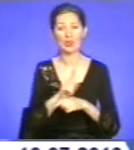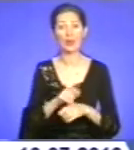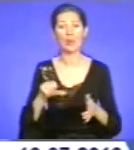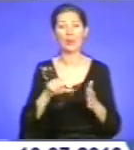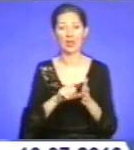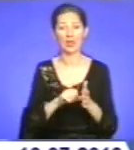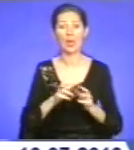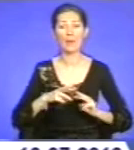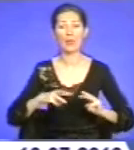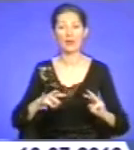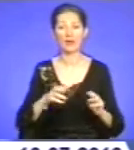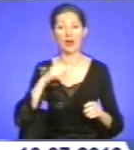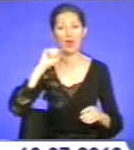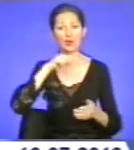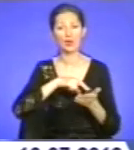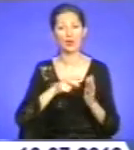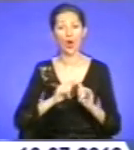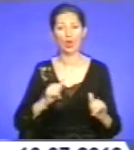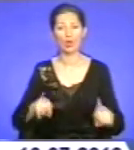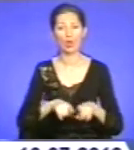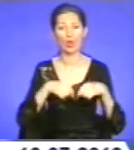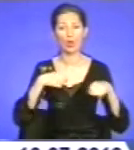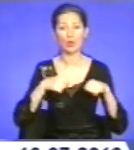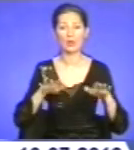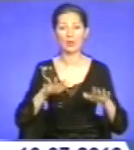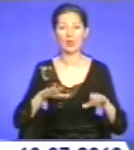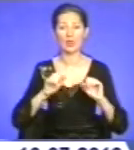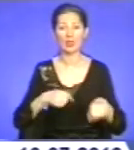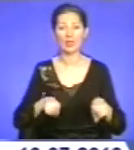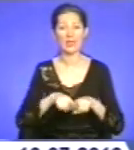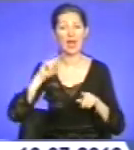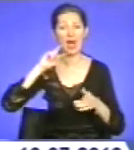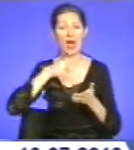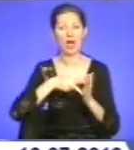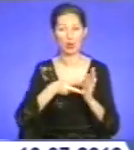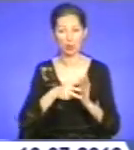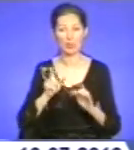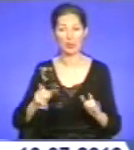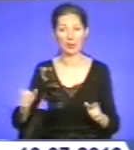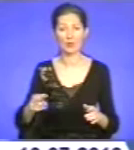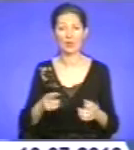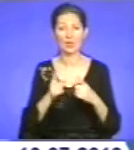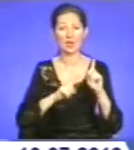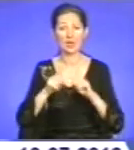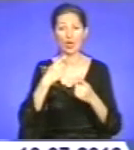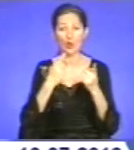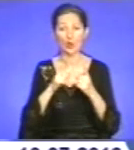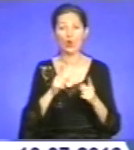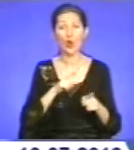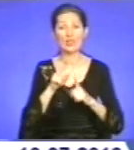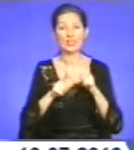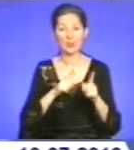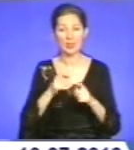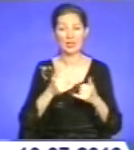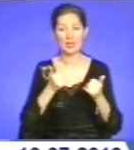розвитку і торгівлі України, місцевої влади та економісти. Зокрема, під час семінару мовилося про те, що зміниться для нашої держави у